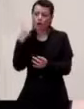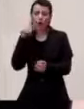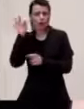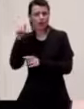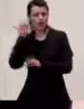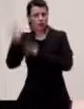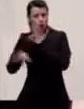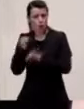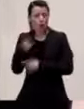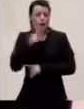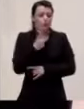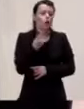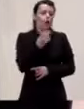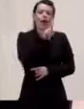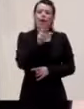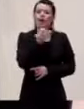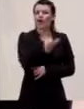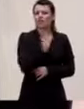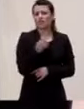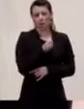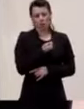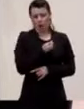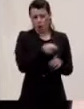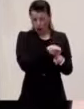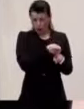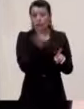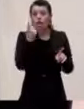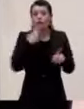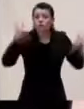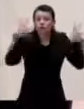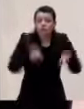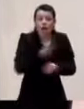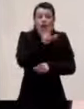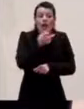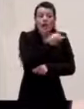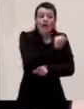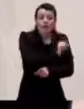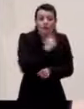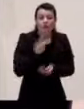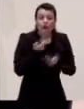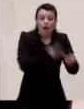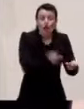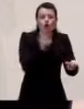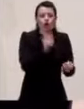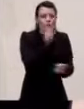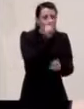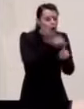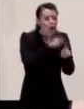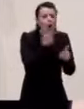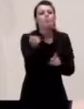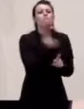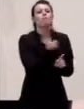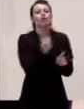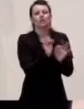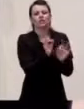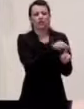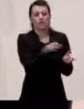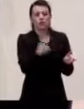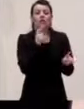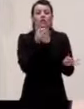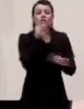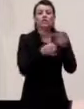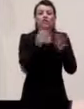parte nell'RSA, che avevano delle condizioni specifiche e particolari, cioè padiglioni separati e